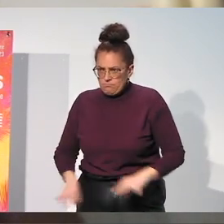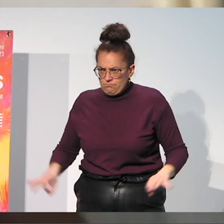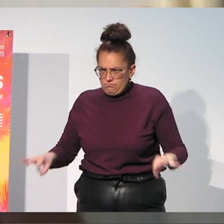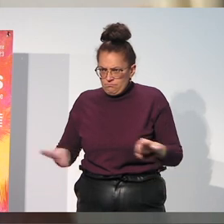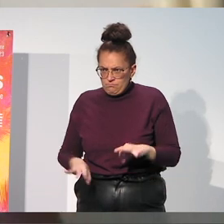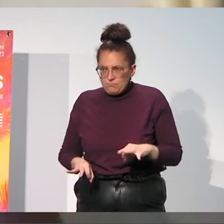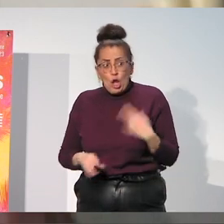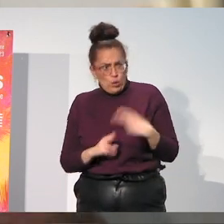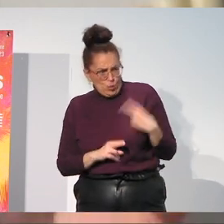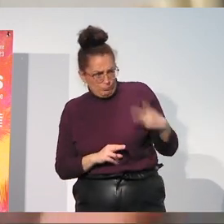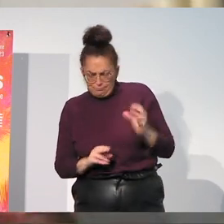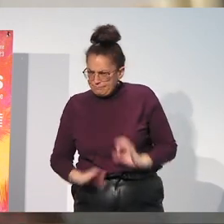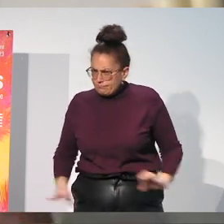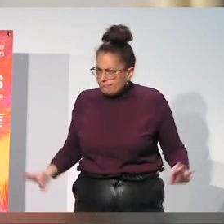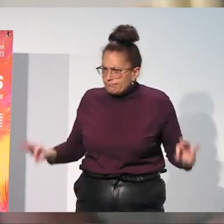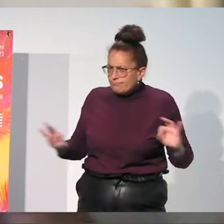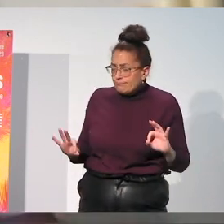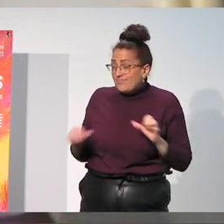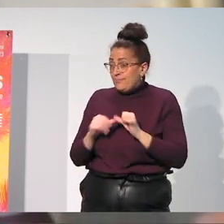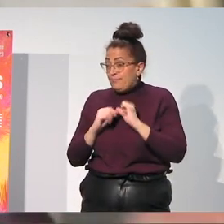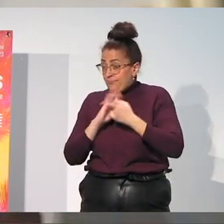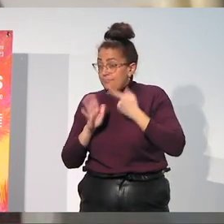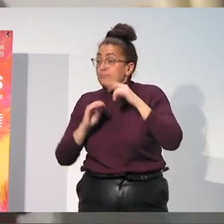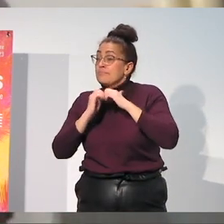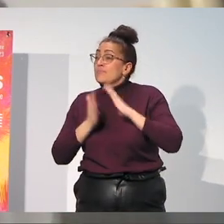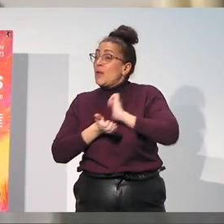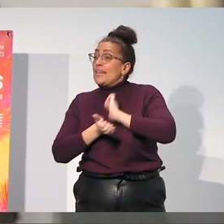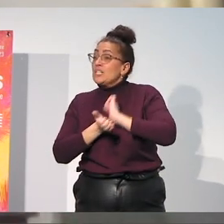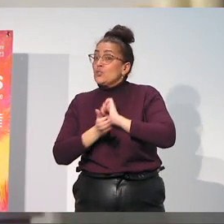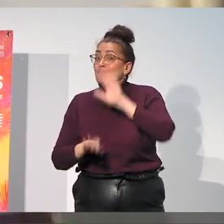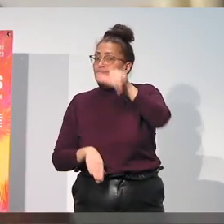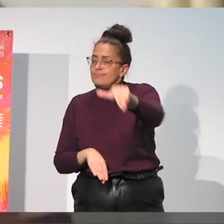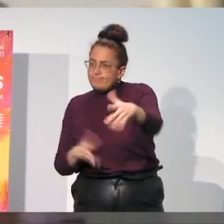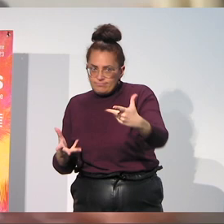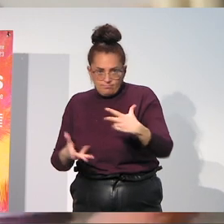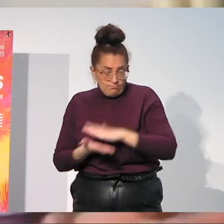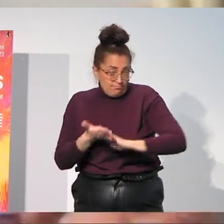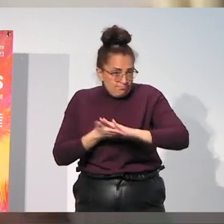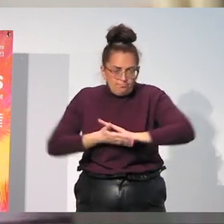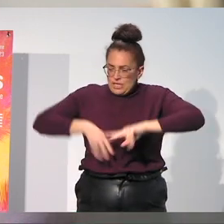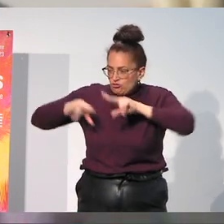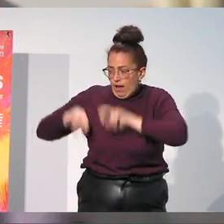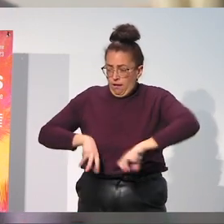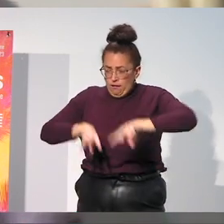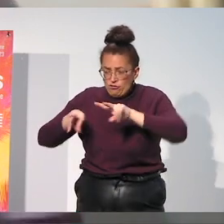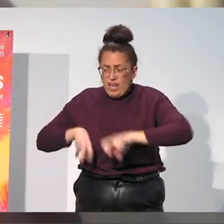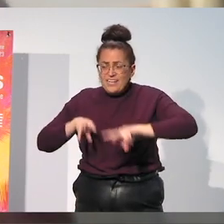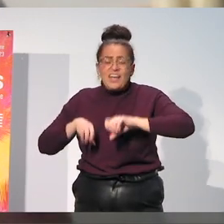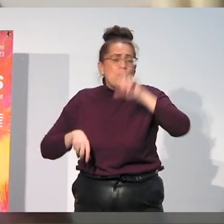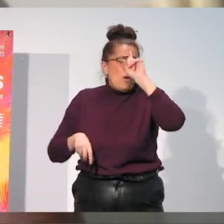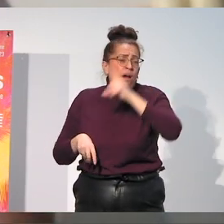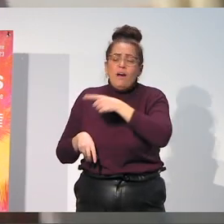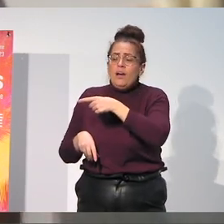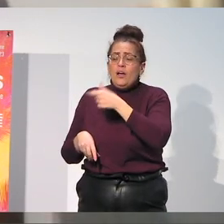plus tard en lui disant « Écoute, j'ai une mauvaise nouvelle, je ne trouve aucune information sur tout le passage algérien de Mouchot, qui est relativement important parce qu'il se brûle les yeux